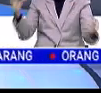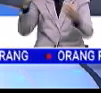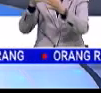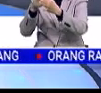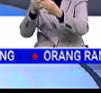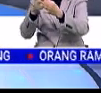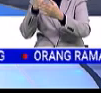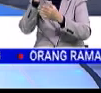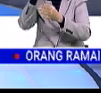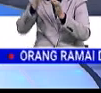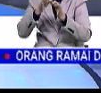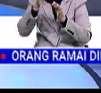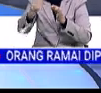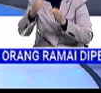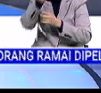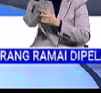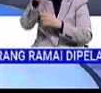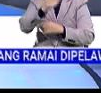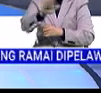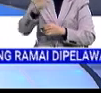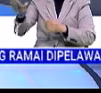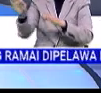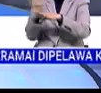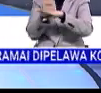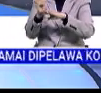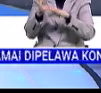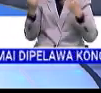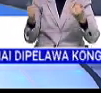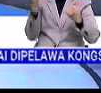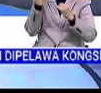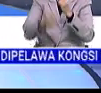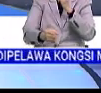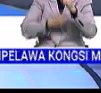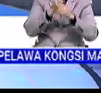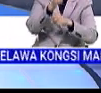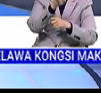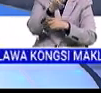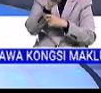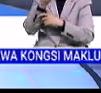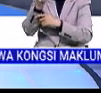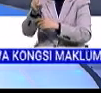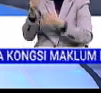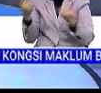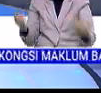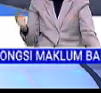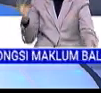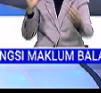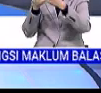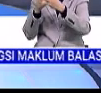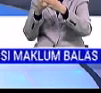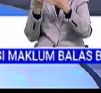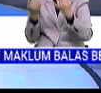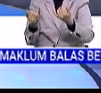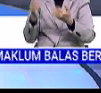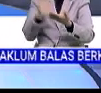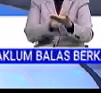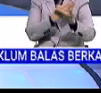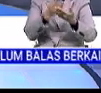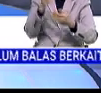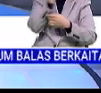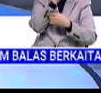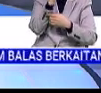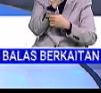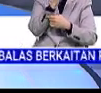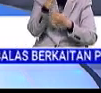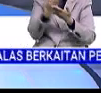seringkali tertunda kerana komitmen masing-masing, akhirnya tahun 2021 menyatukan mereka melalui single terbaru bercorak